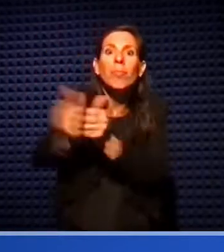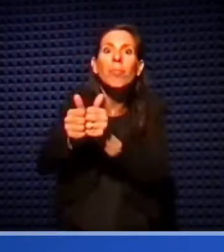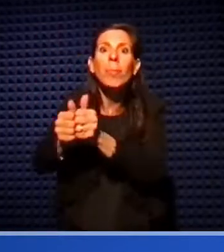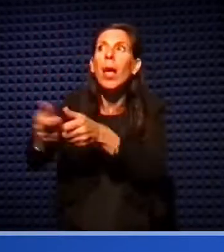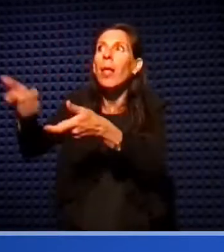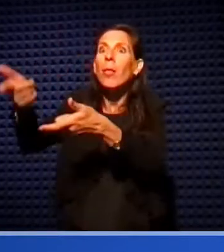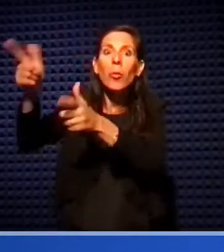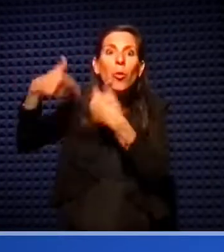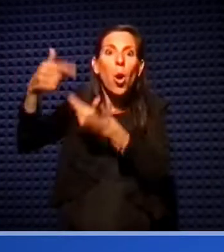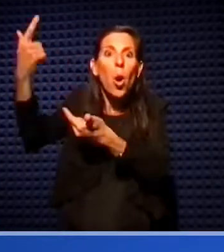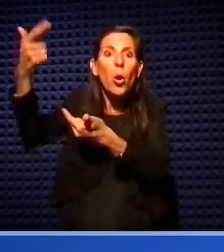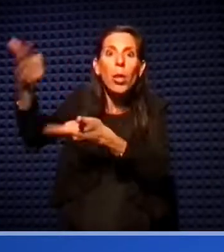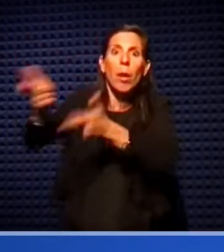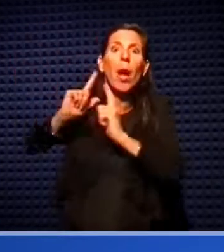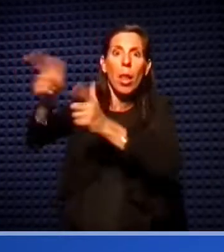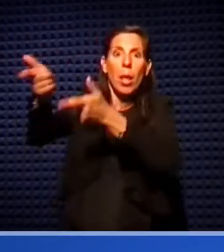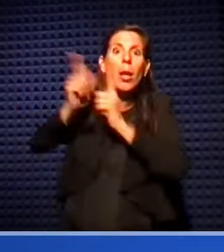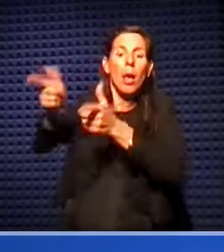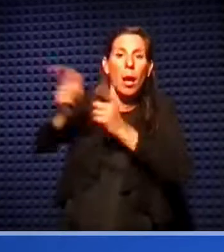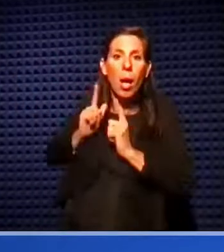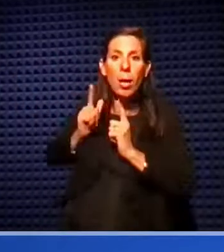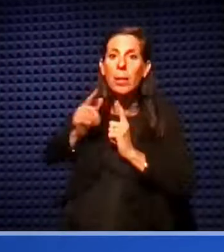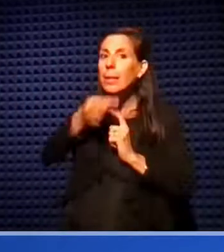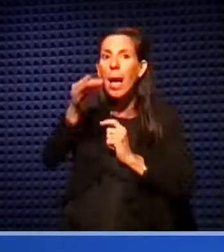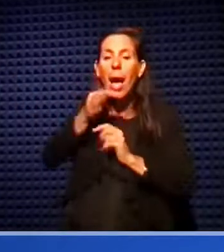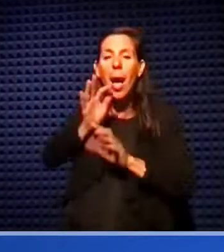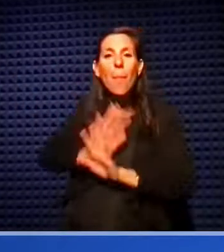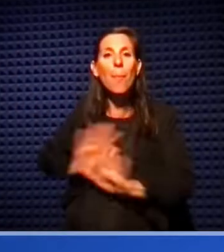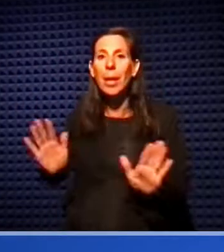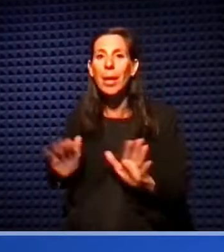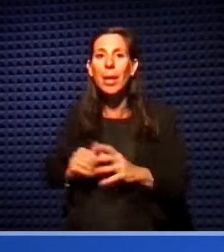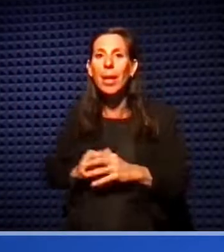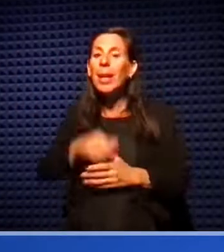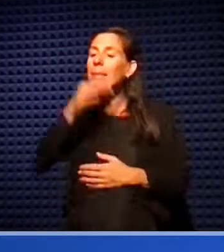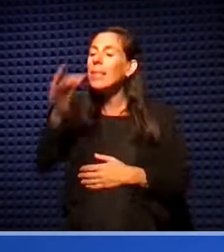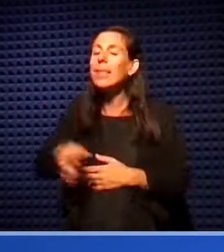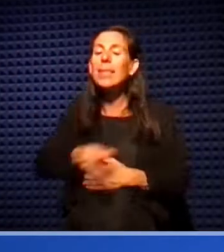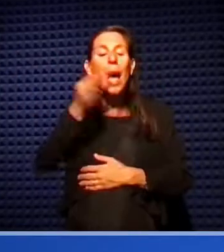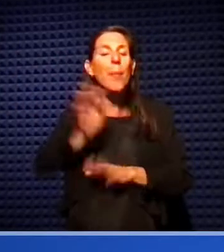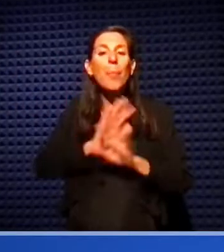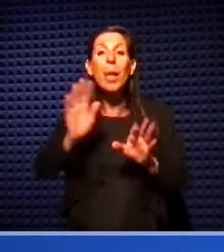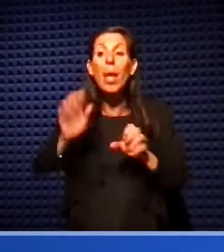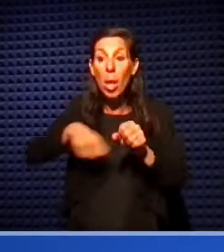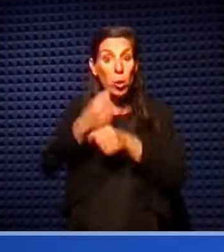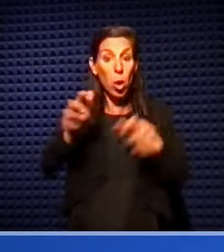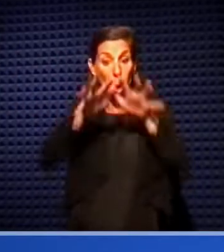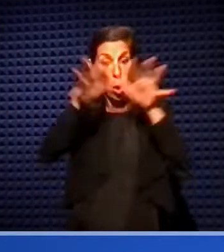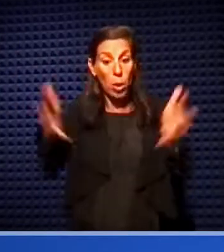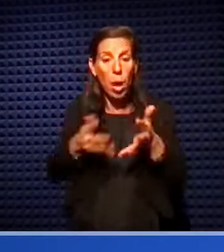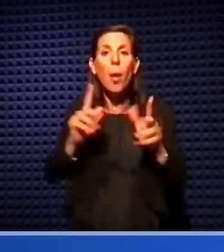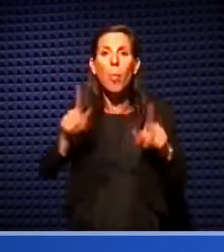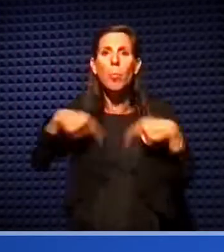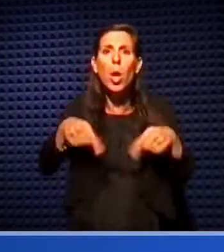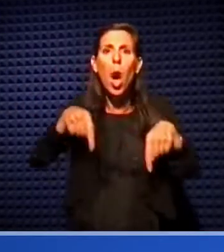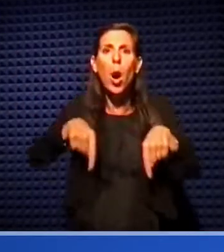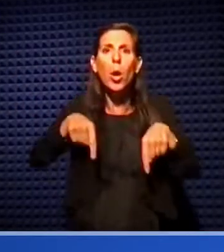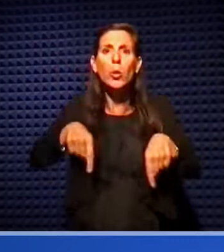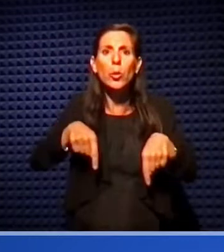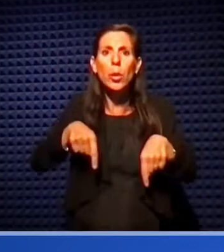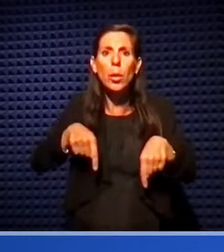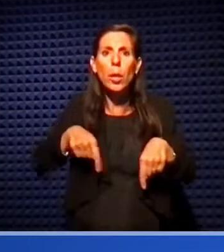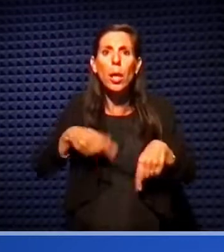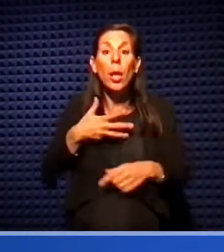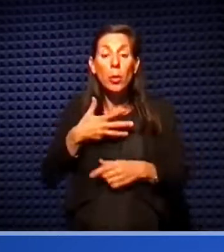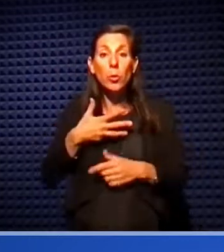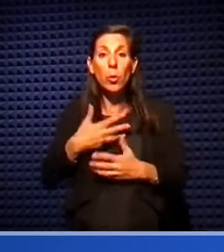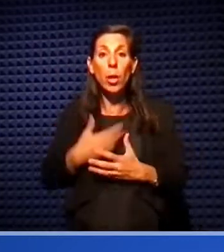إغزيابير دقاقي مزقق أمها بيغلصل لو مون انتخونه إتي أبسب قلاتي أزقاتمه يقات مونا لو قالي أم أبا أزان ناس